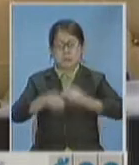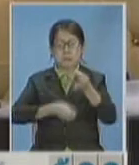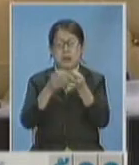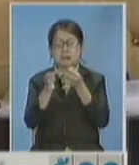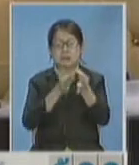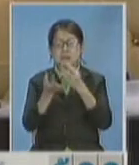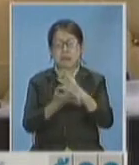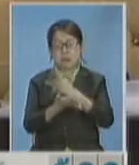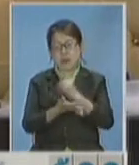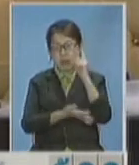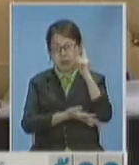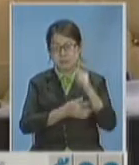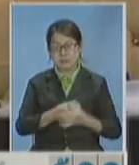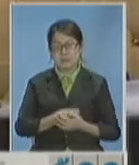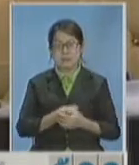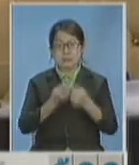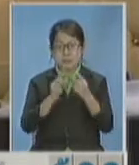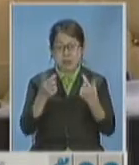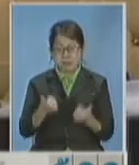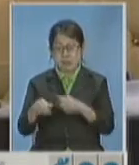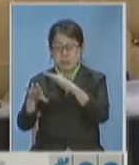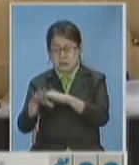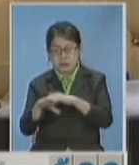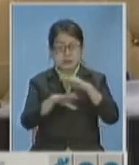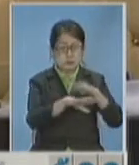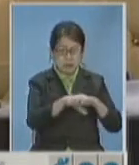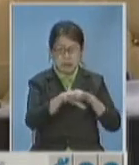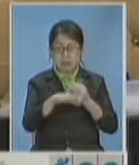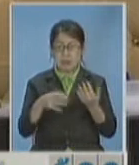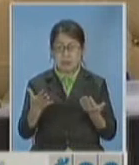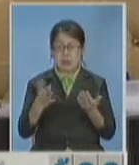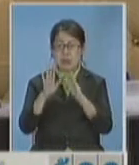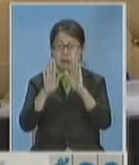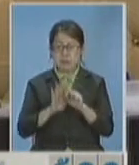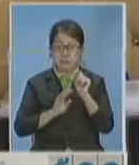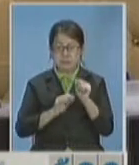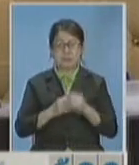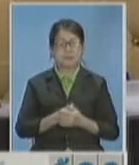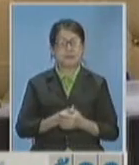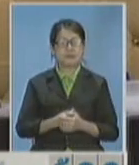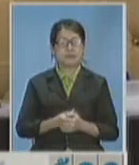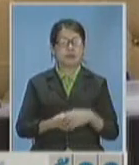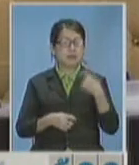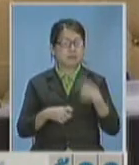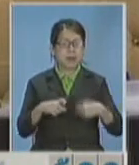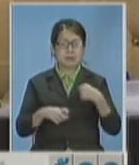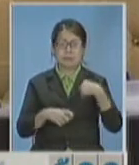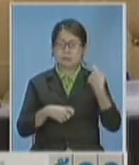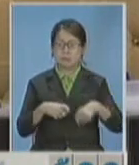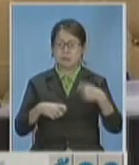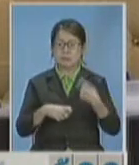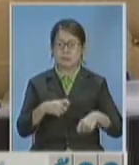แล้วการที่จะไปควบคุมอะไรต่างๆเนี่ยถ้าในลักษณะนี้มันก็เป็นเรื่องลำบากนะ